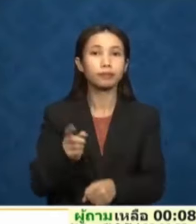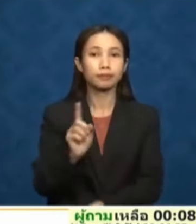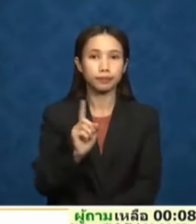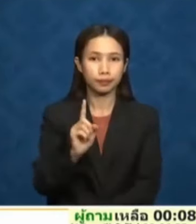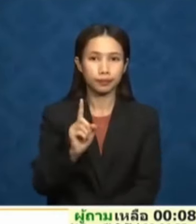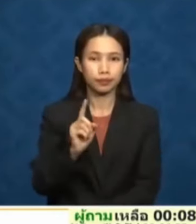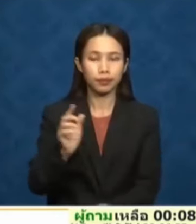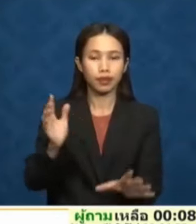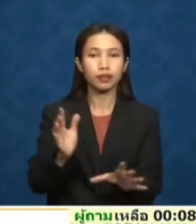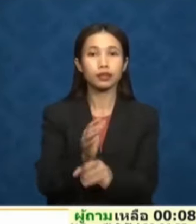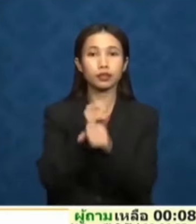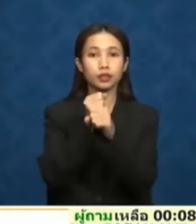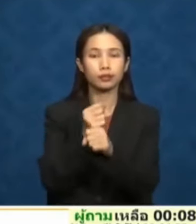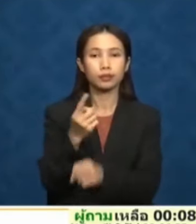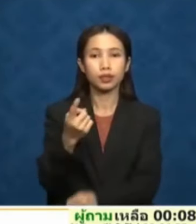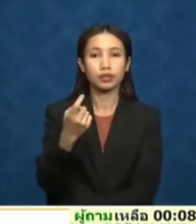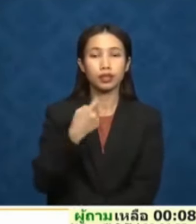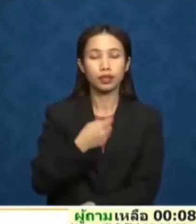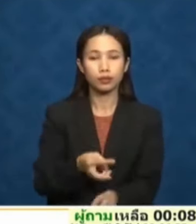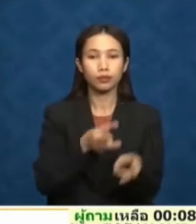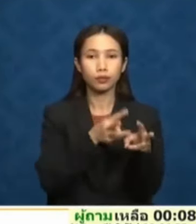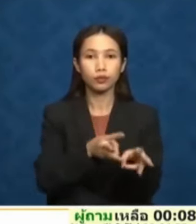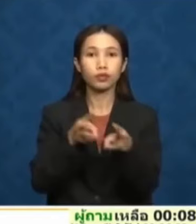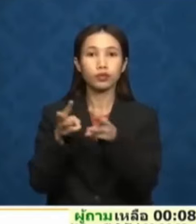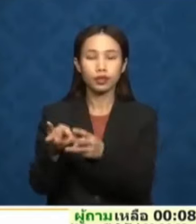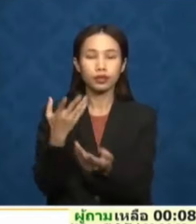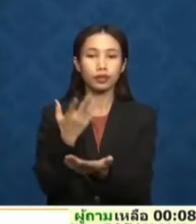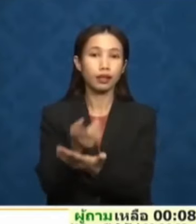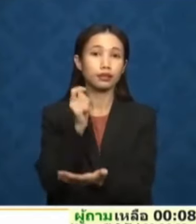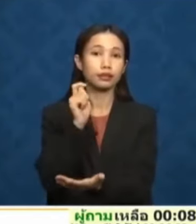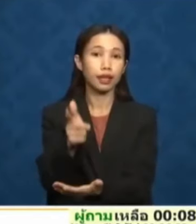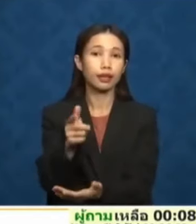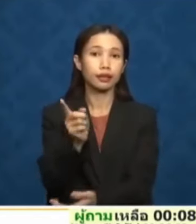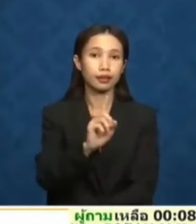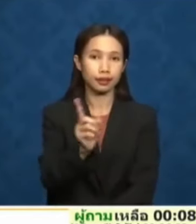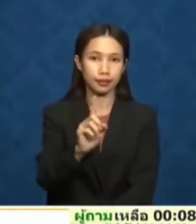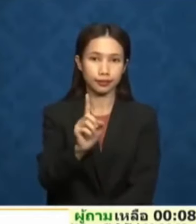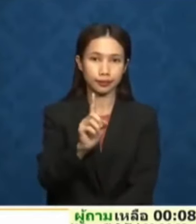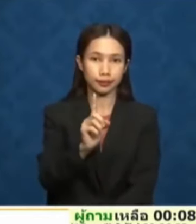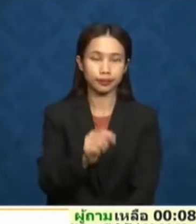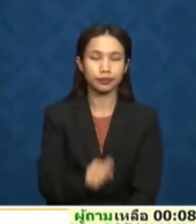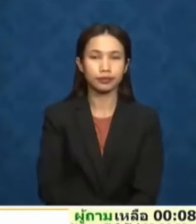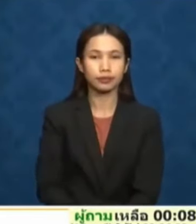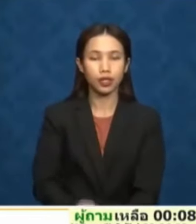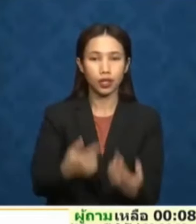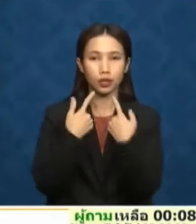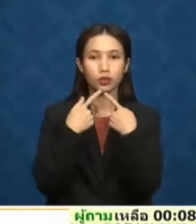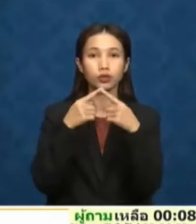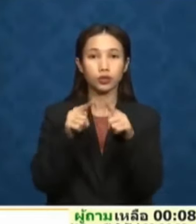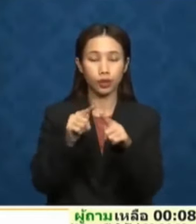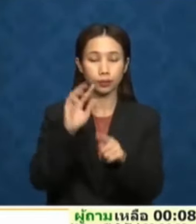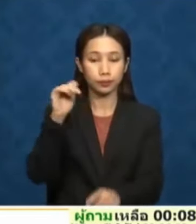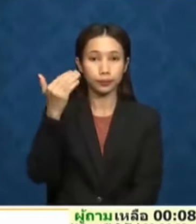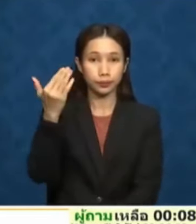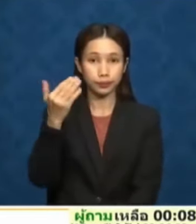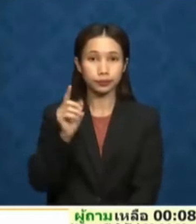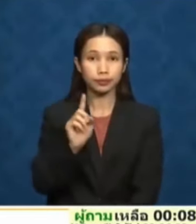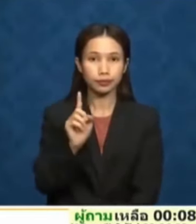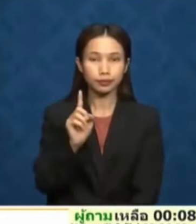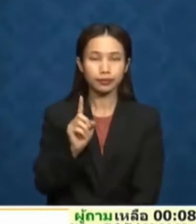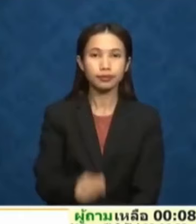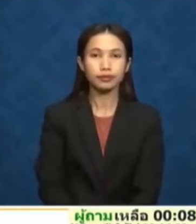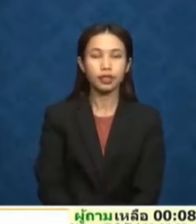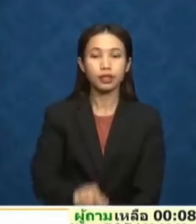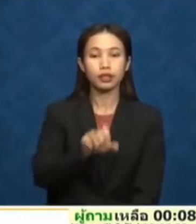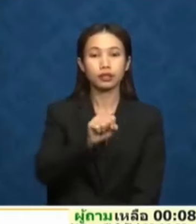ท่านถามเรื่องรูปแบบการเบิกจ่ายตอบคำถามตรงนี้ตรงก่อนนะครับ